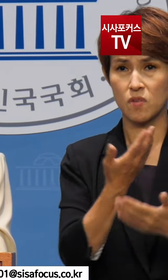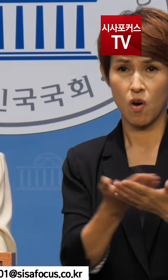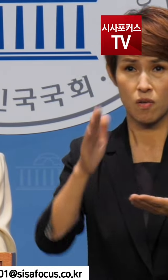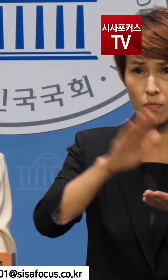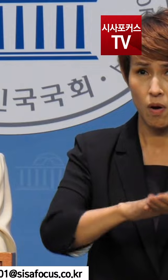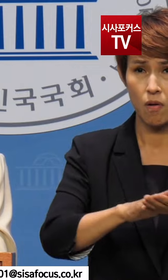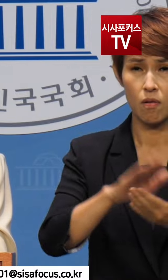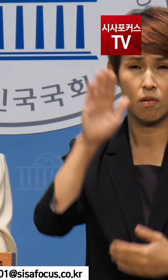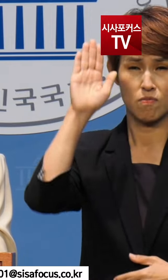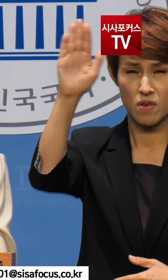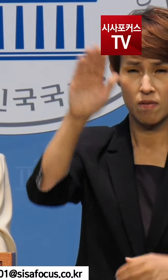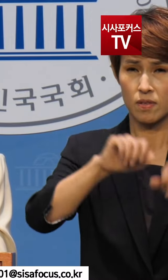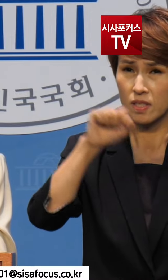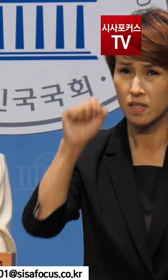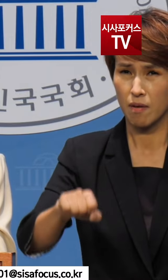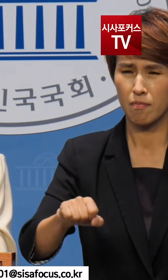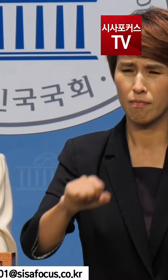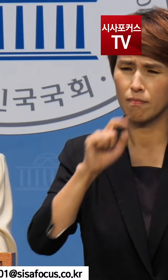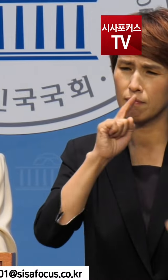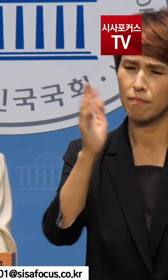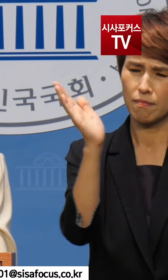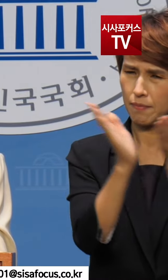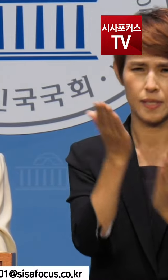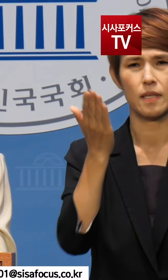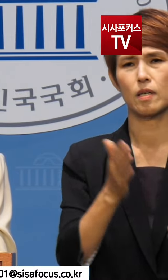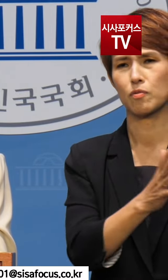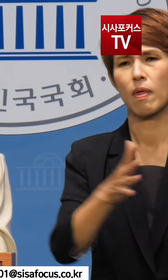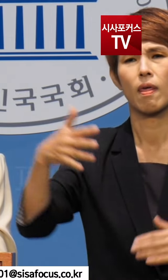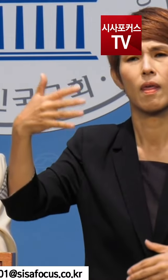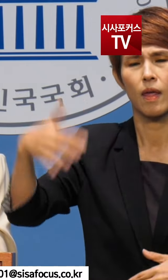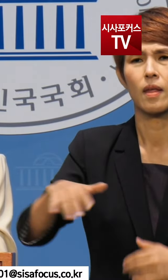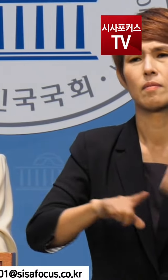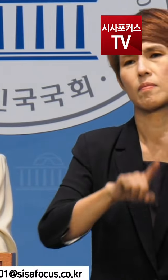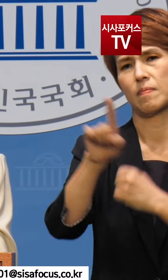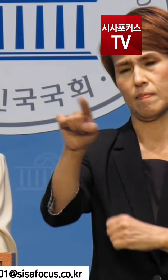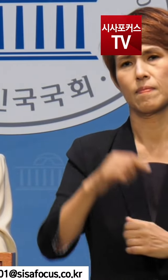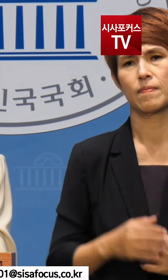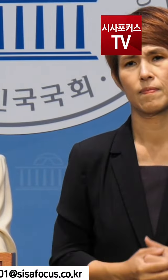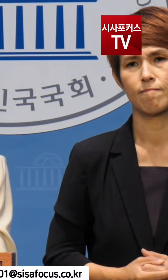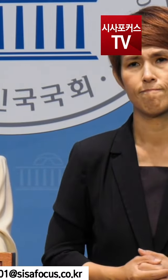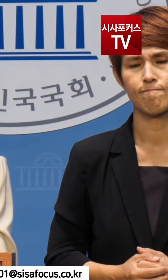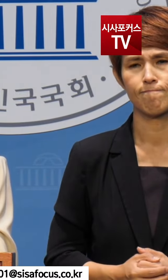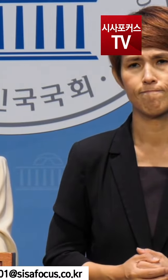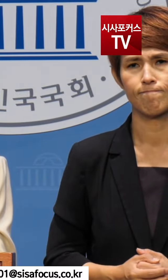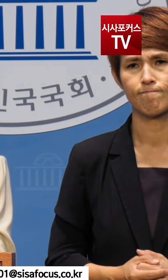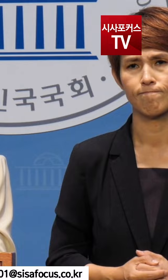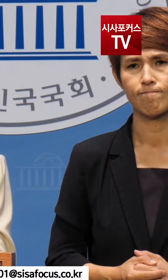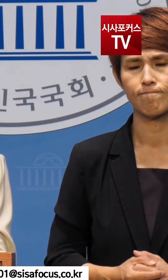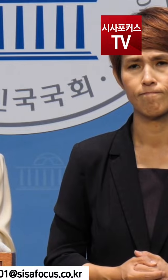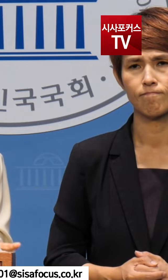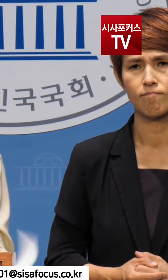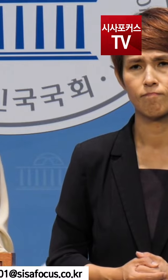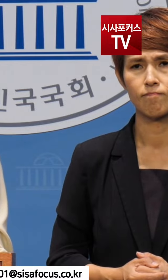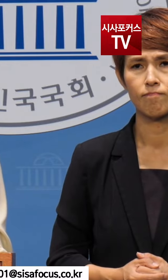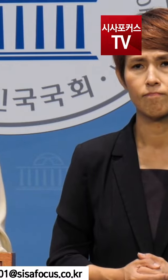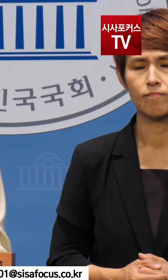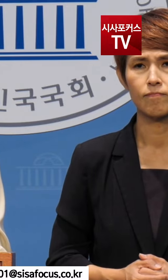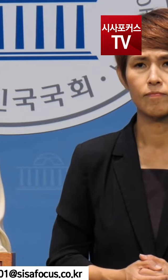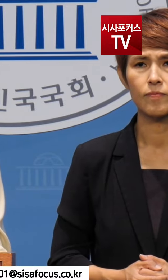미래, 시스템이라는 말은 앞뒤가 안 맞고 준비가 안 된 점인 것을 자인하고 있을 뿐인 것입니다.